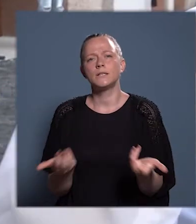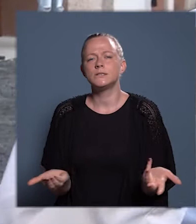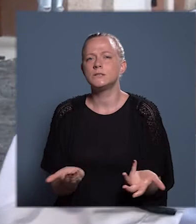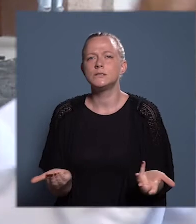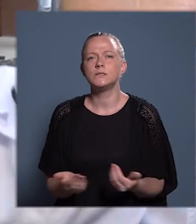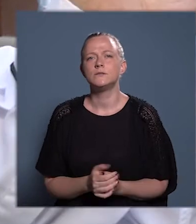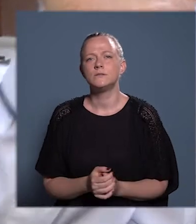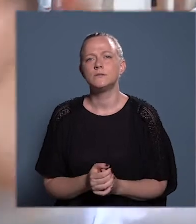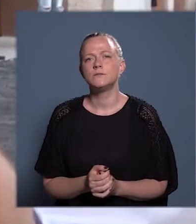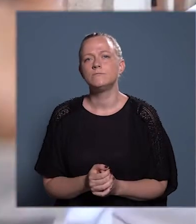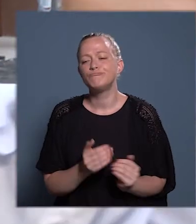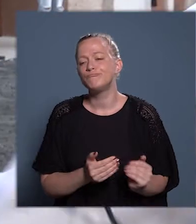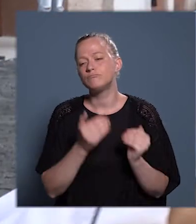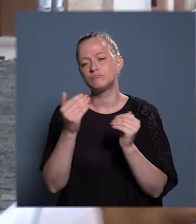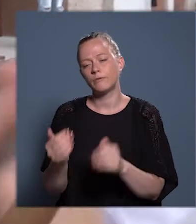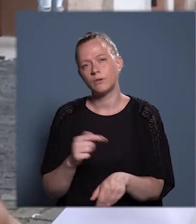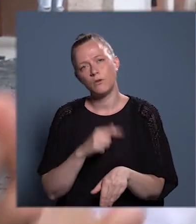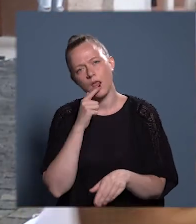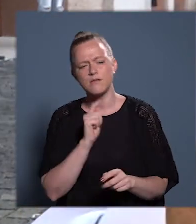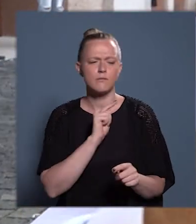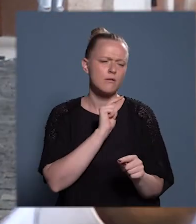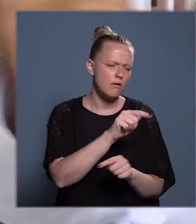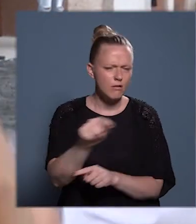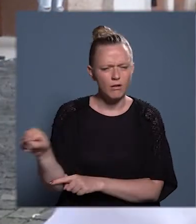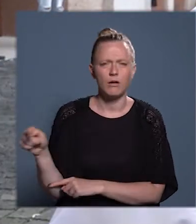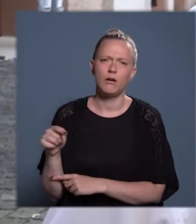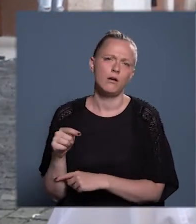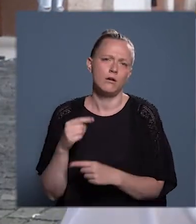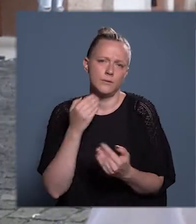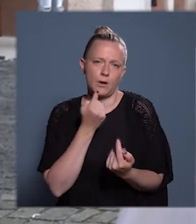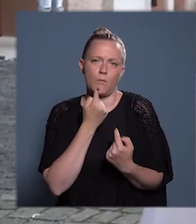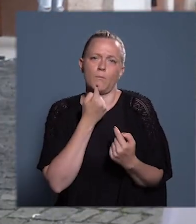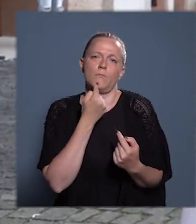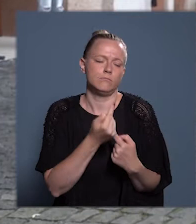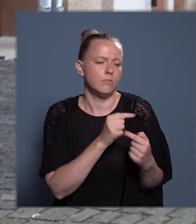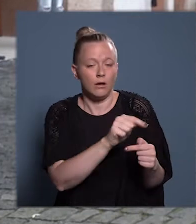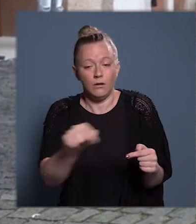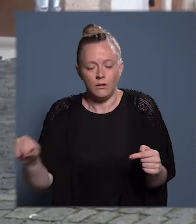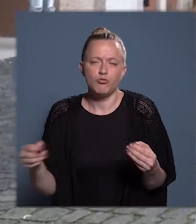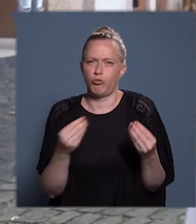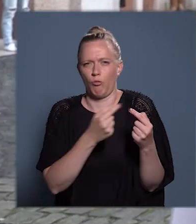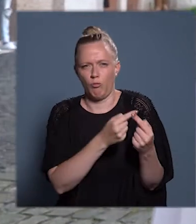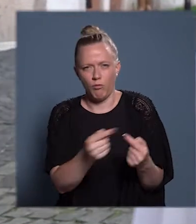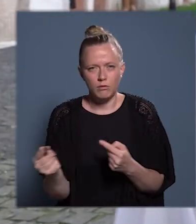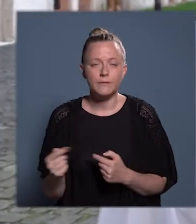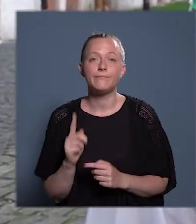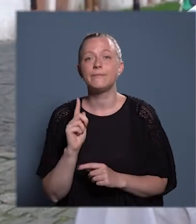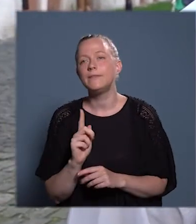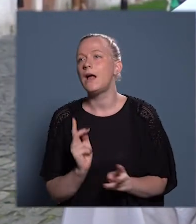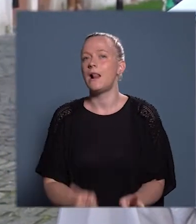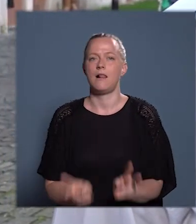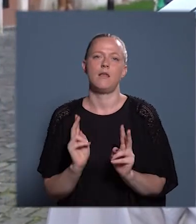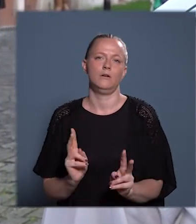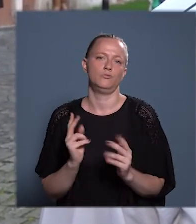hát elkövetkezőkben megyünk ide, megyünk oda, most nem akarom meghatározni, meg mondani, hogy hova, merre, de a lehetőségek